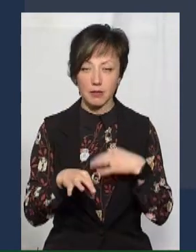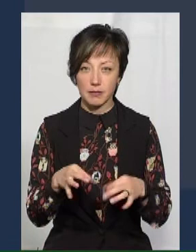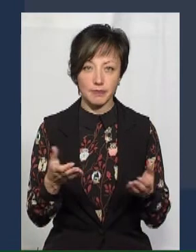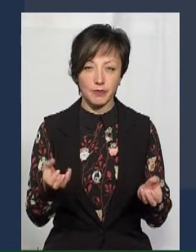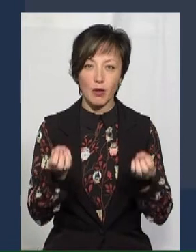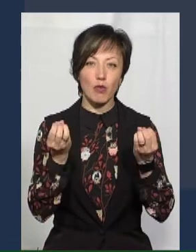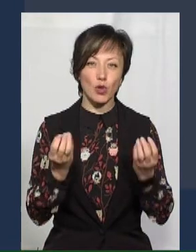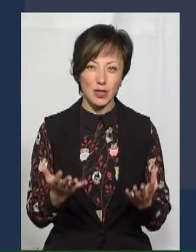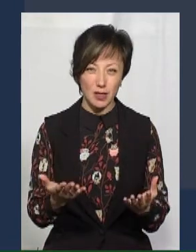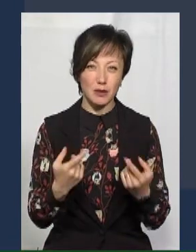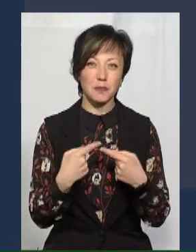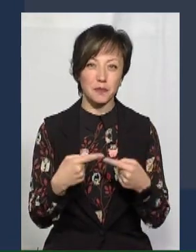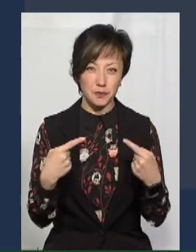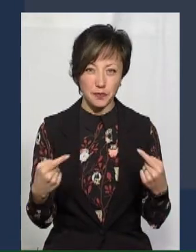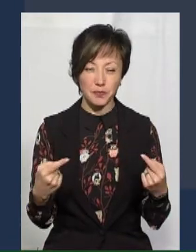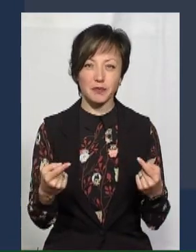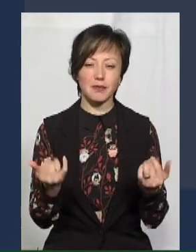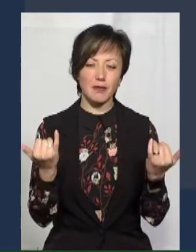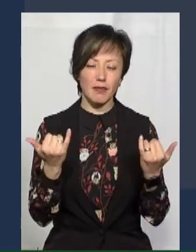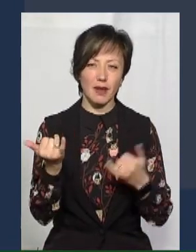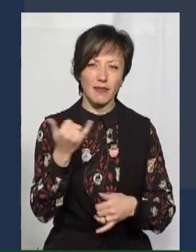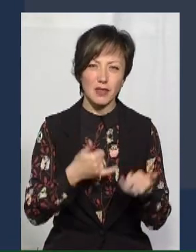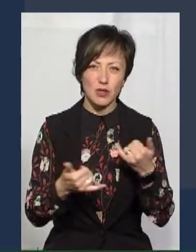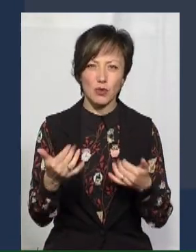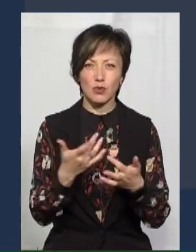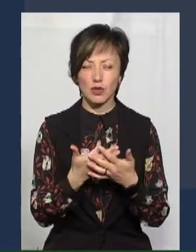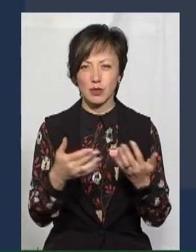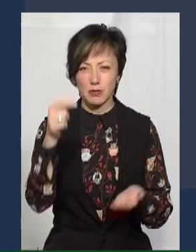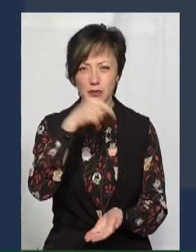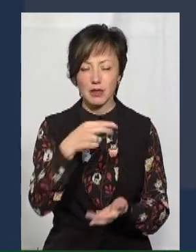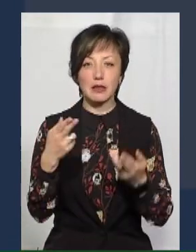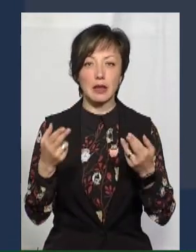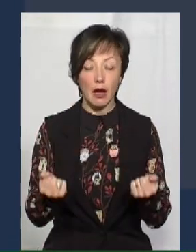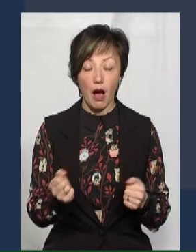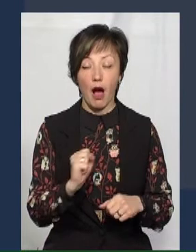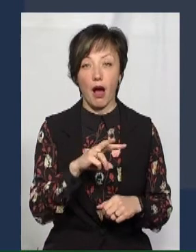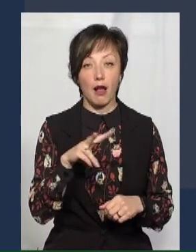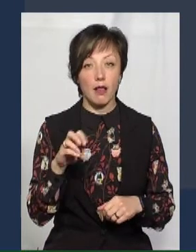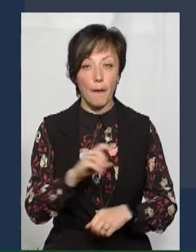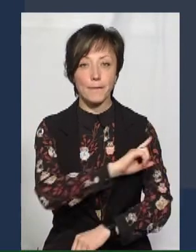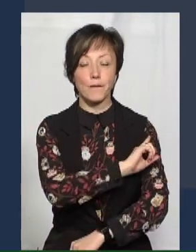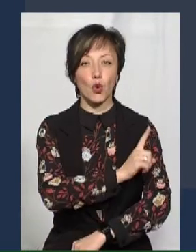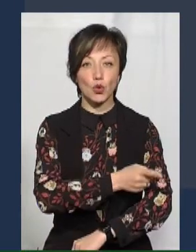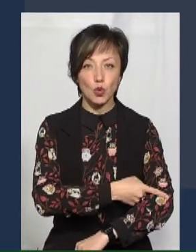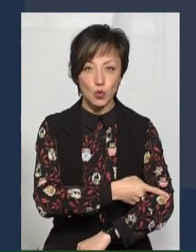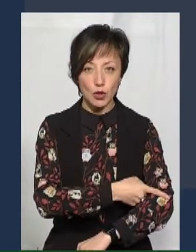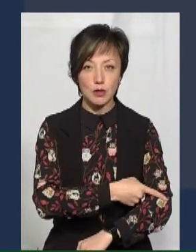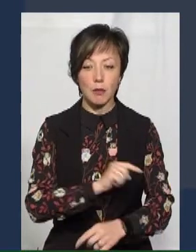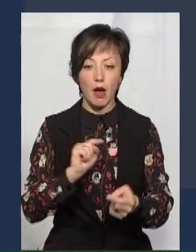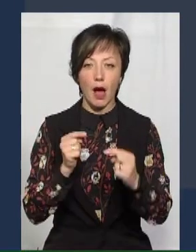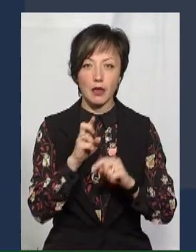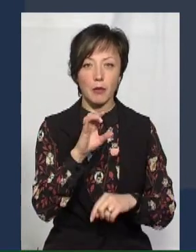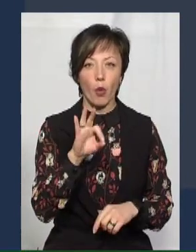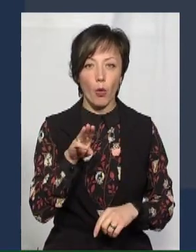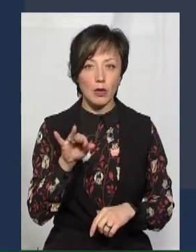саме простими тими, фізрощеними, тим, так. але потужними антибіотиками, які